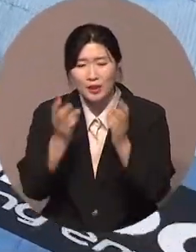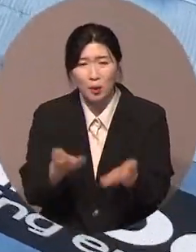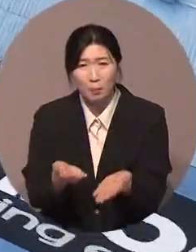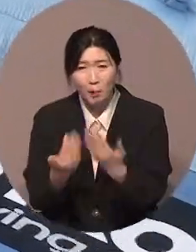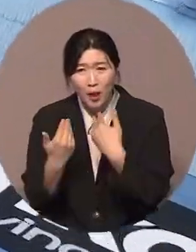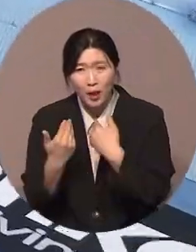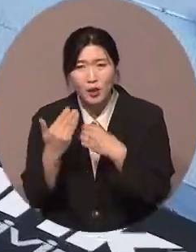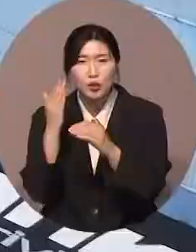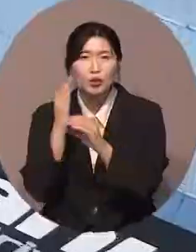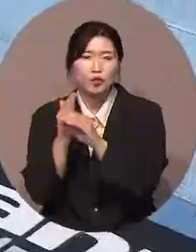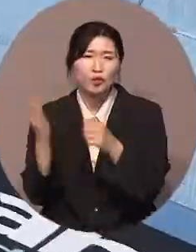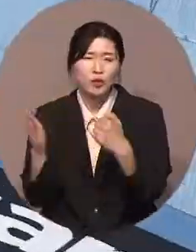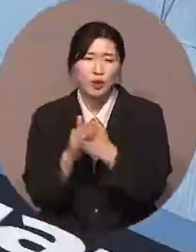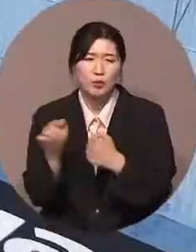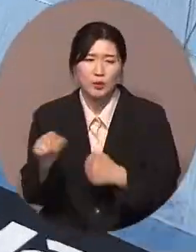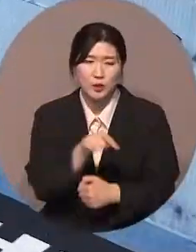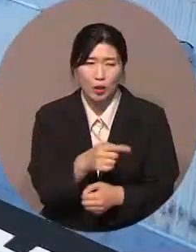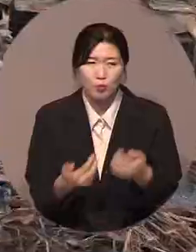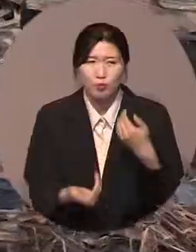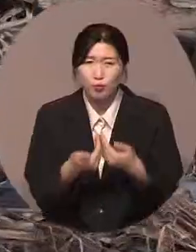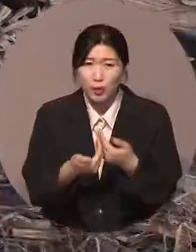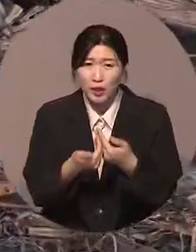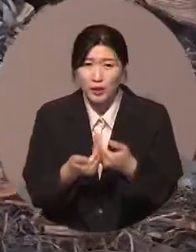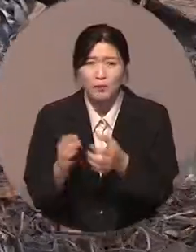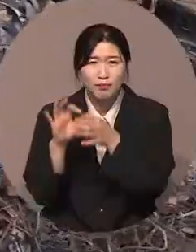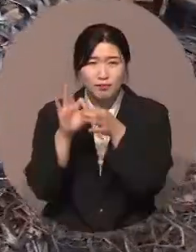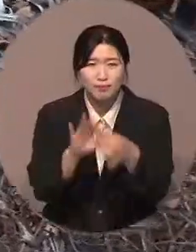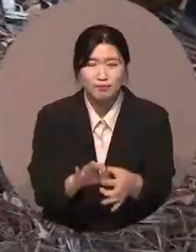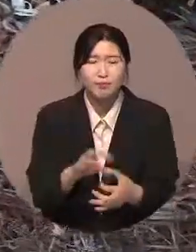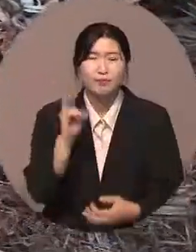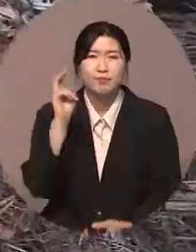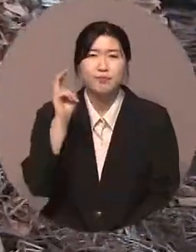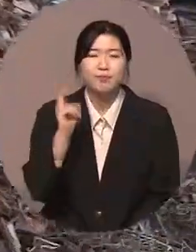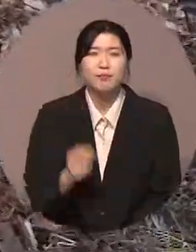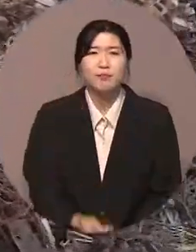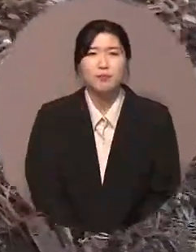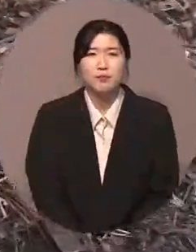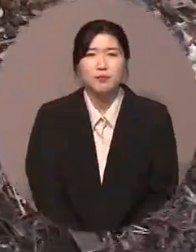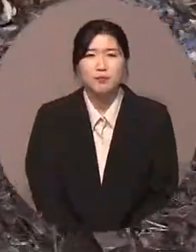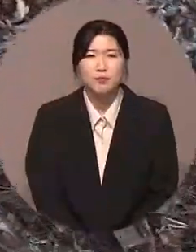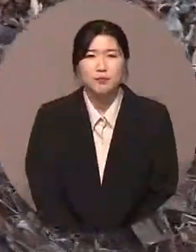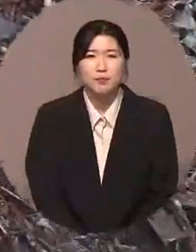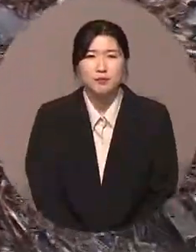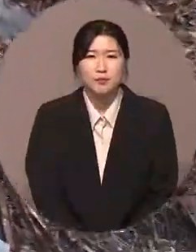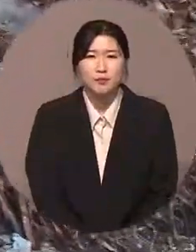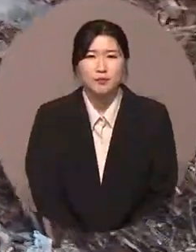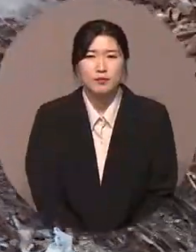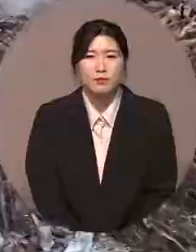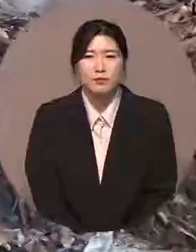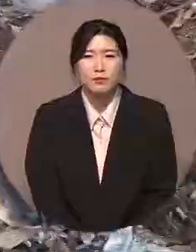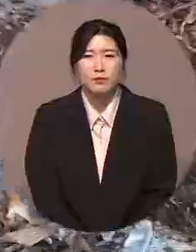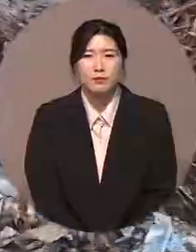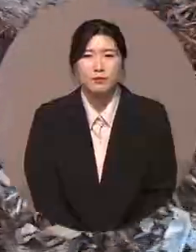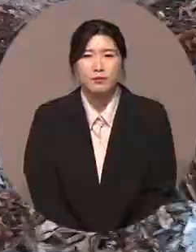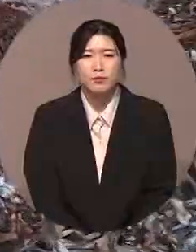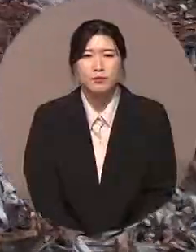입주를 요구하고 있어 화재 여지는 상당 기간 계속될 전망입니다. MBC 뉴스 조형찬입니다.